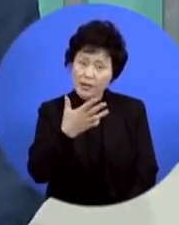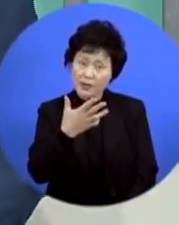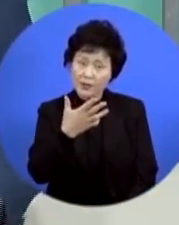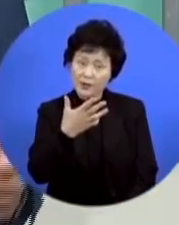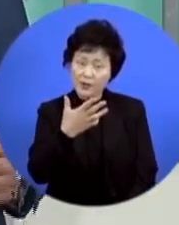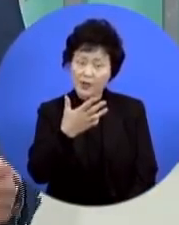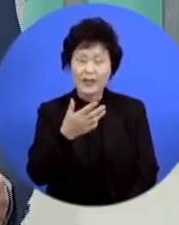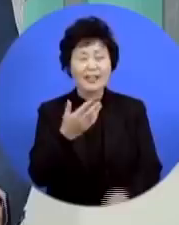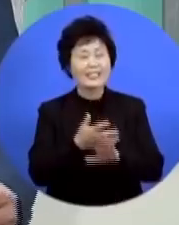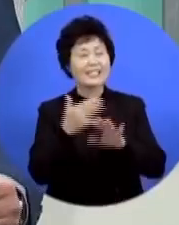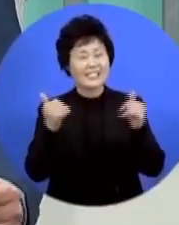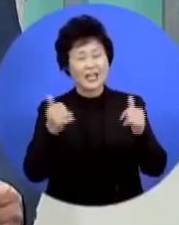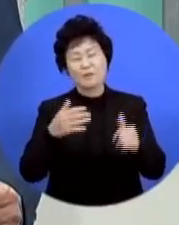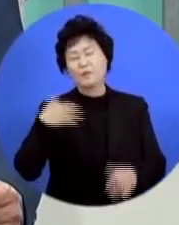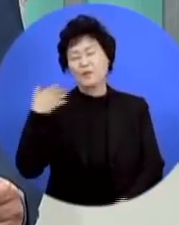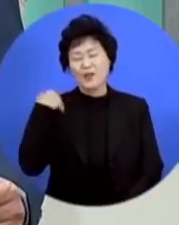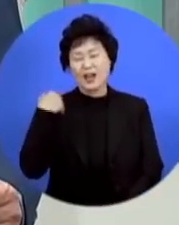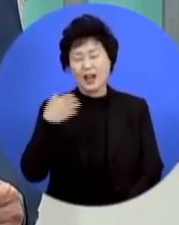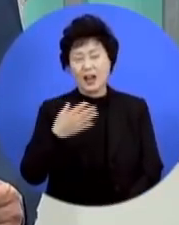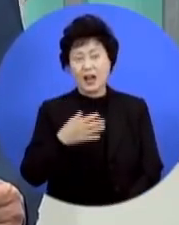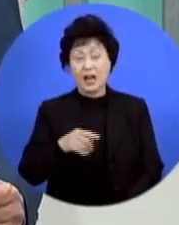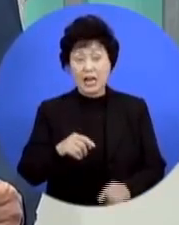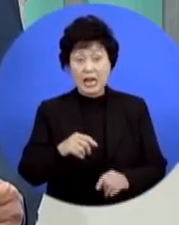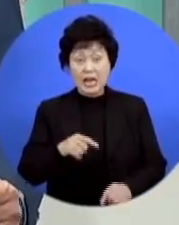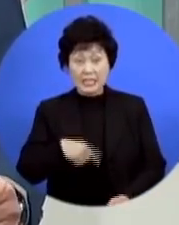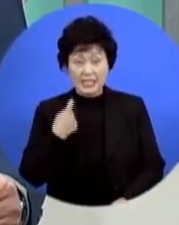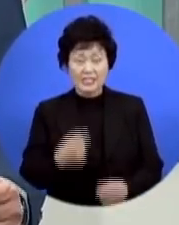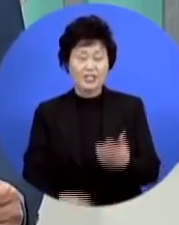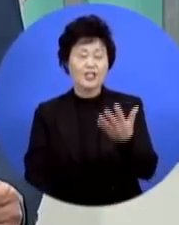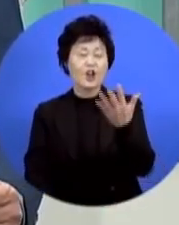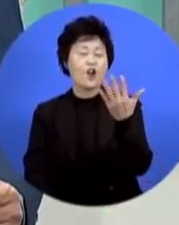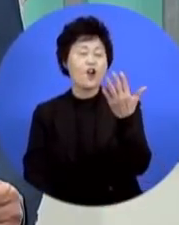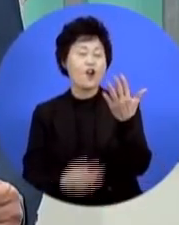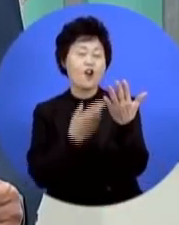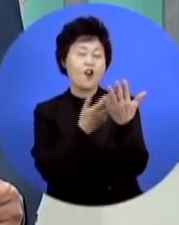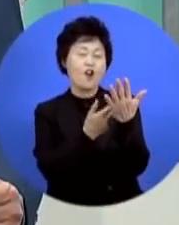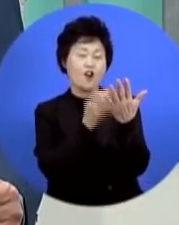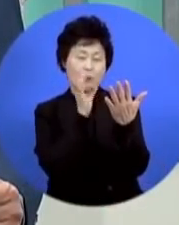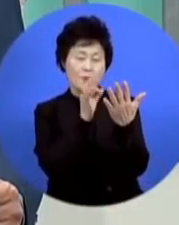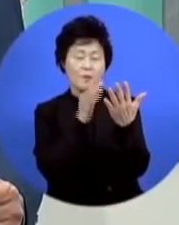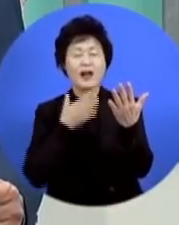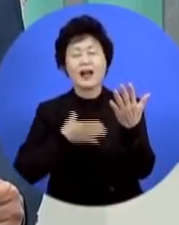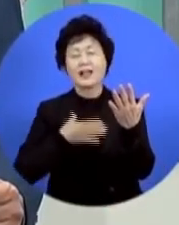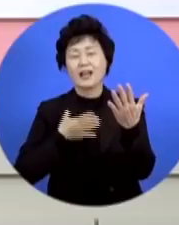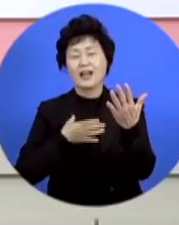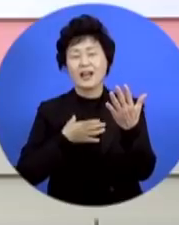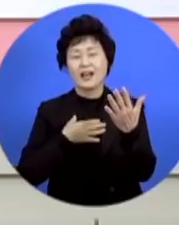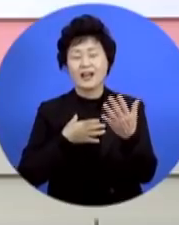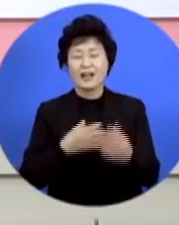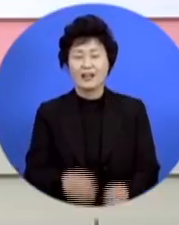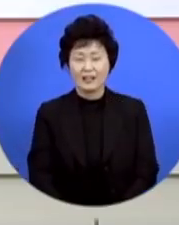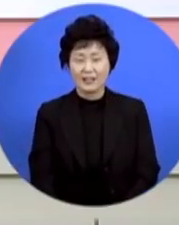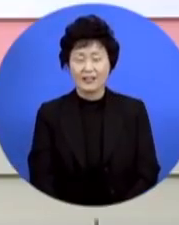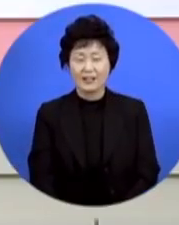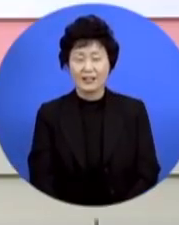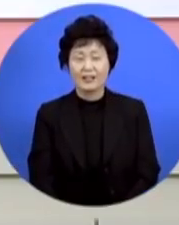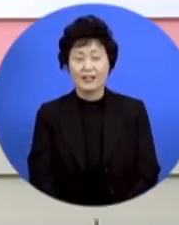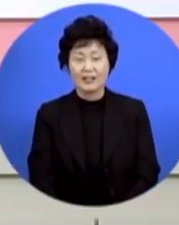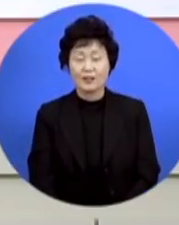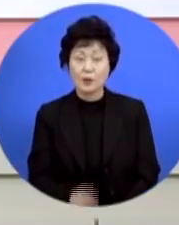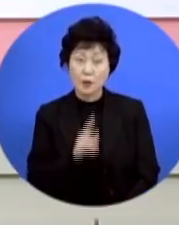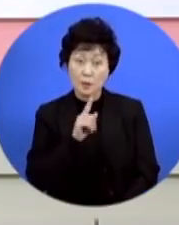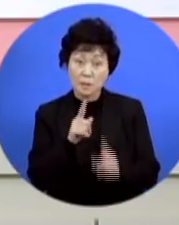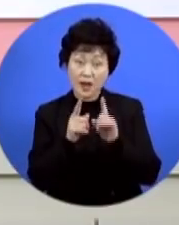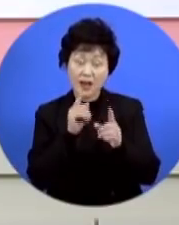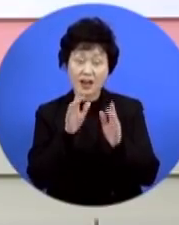거울 보면 알아요. 그렇죠. 그죠? 네. 겪어봐서. 그리고 말씀을 하시는 직업을 가진 사람들은 느껴요. 네. 말할 때. 맞아요. 불편해요.